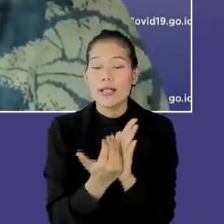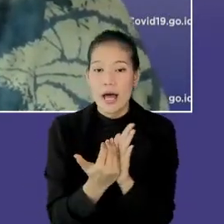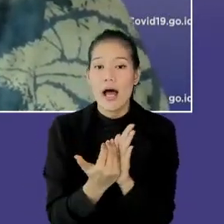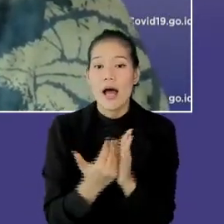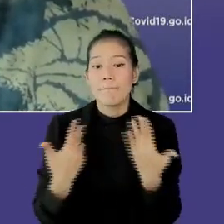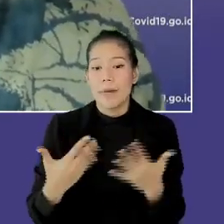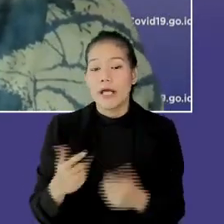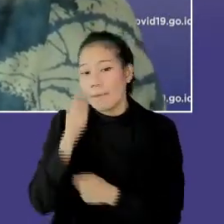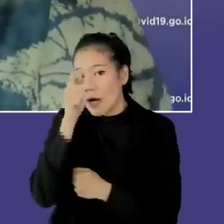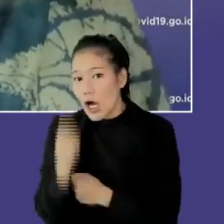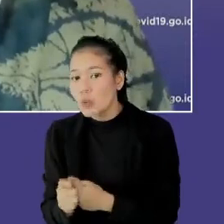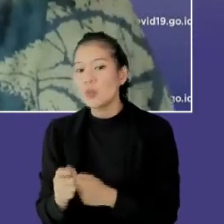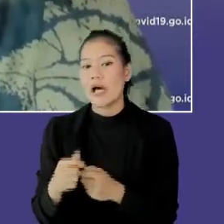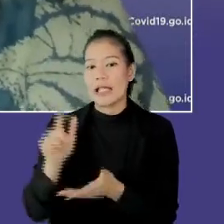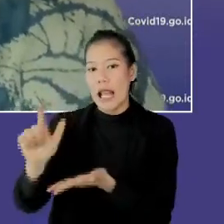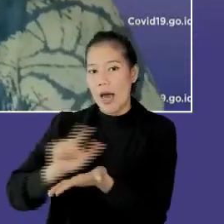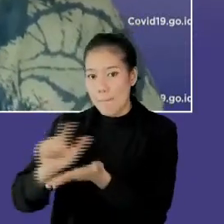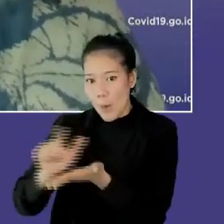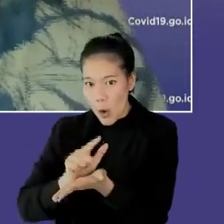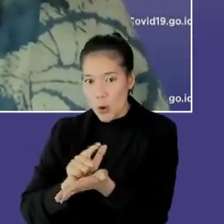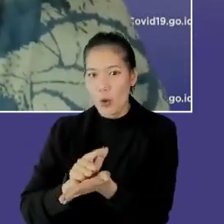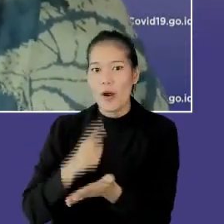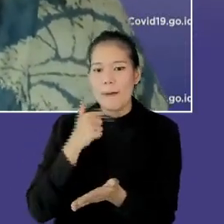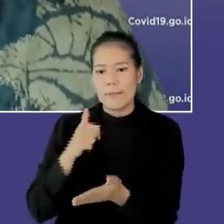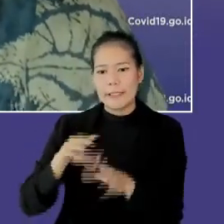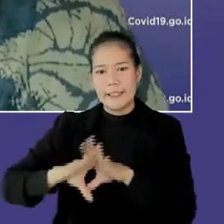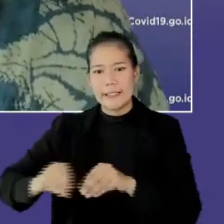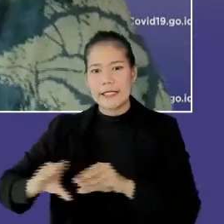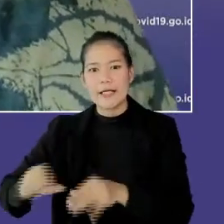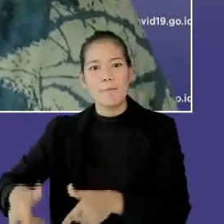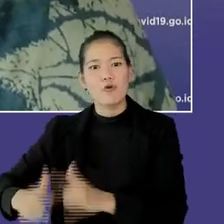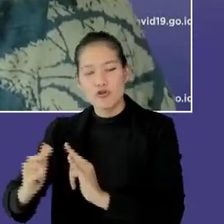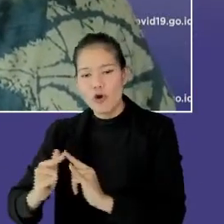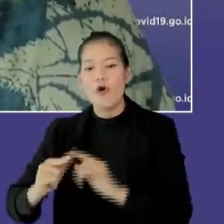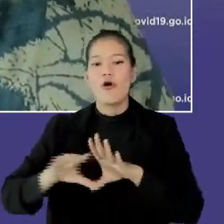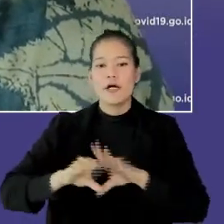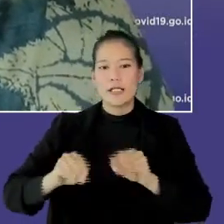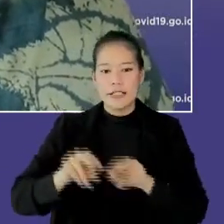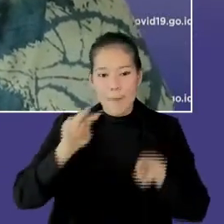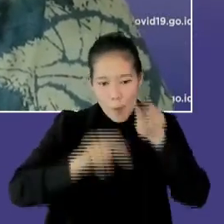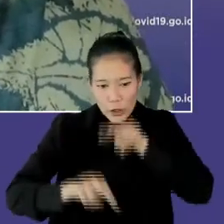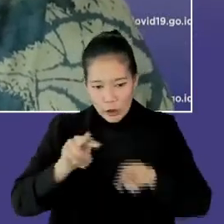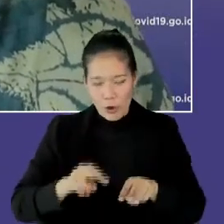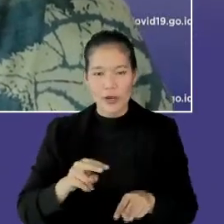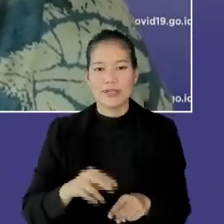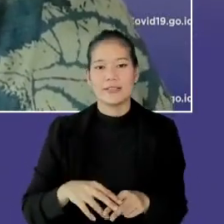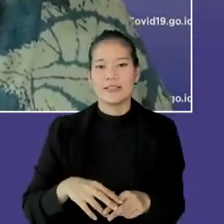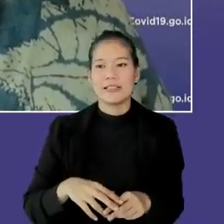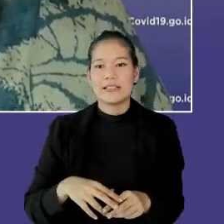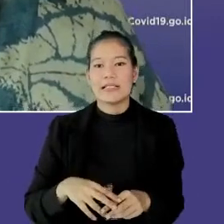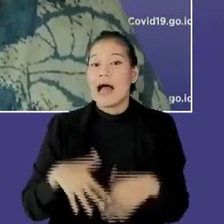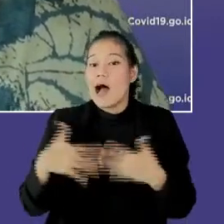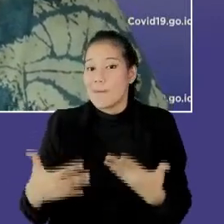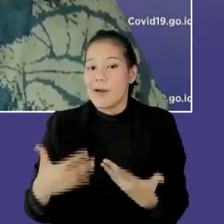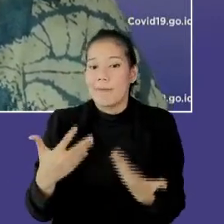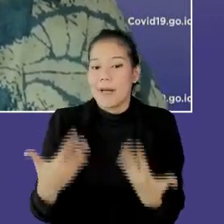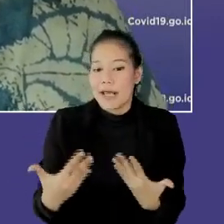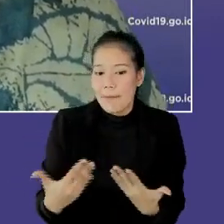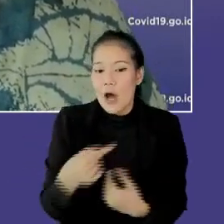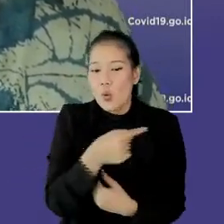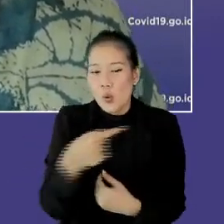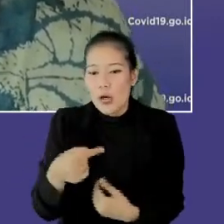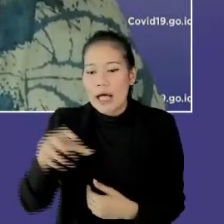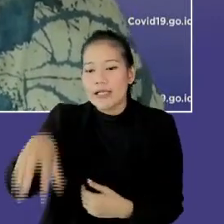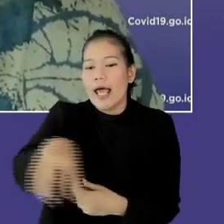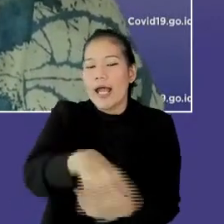kepatuhan pengisian, terutama tadi data kinerja posko, data kepatuhan monitoring, intinya kita sudah mengabsen gitu ya, cakupan-cakupan yang kurang ada